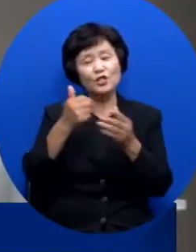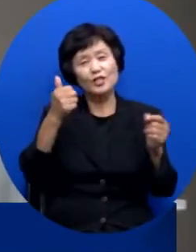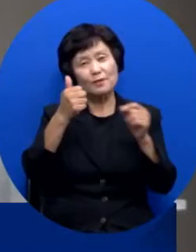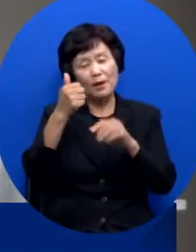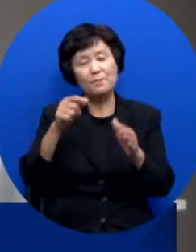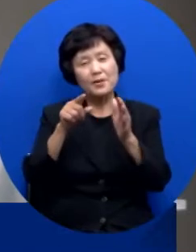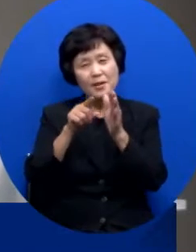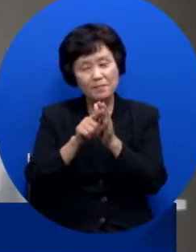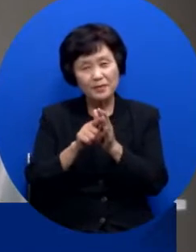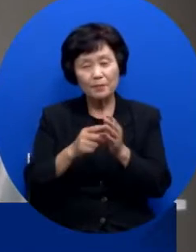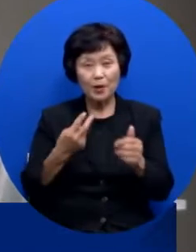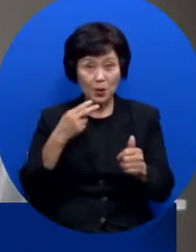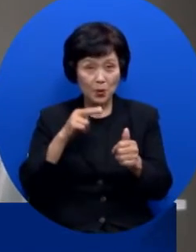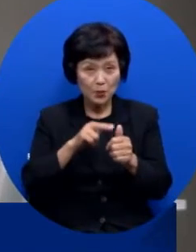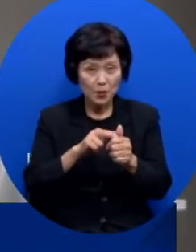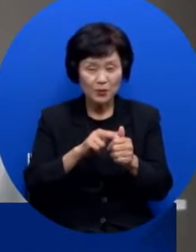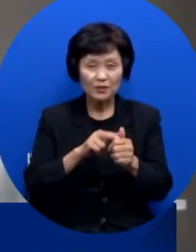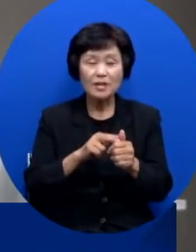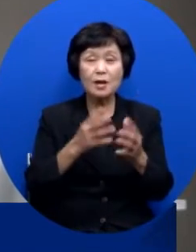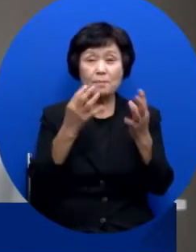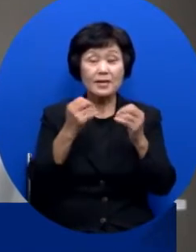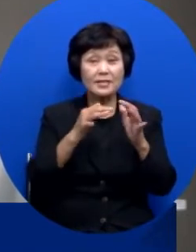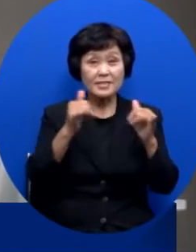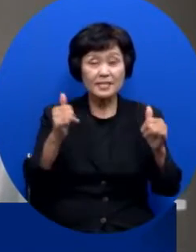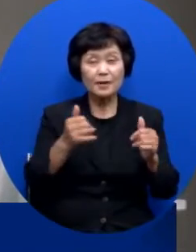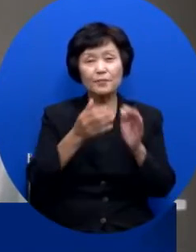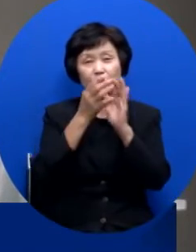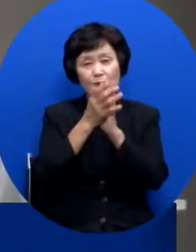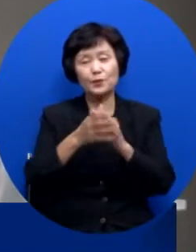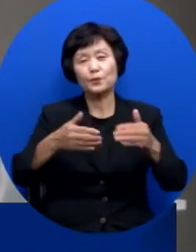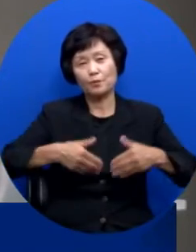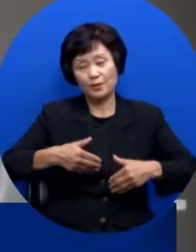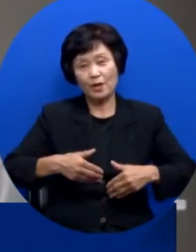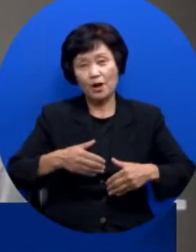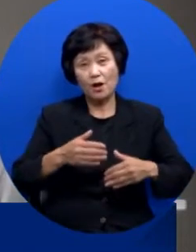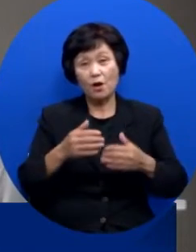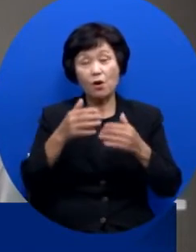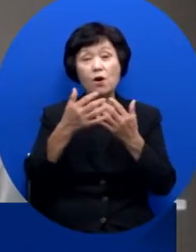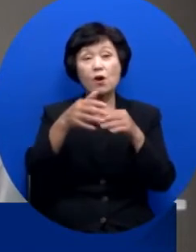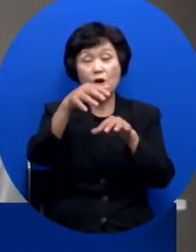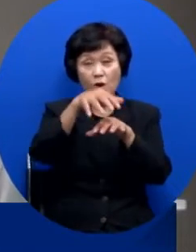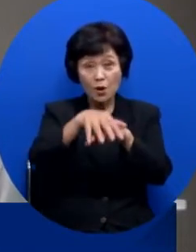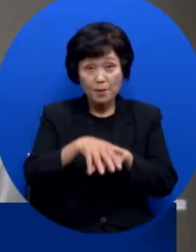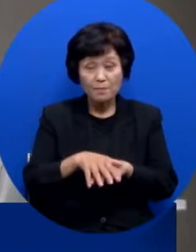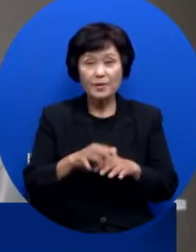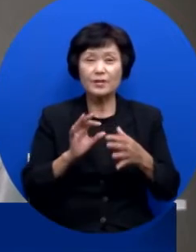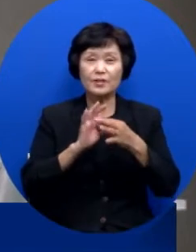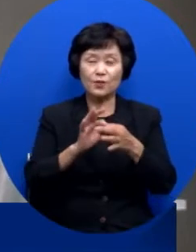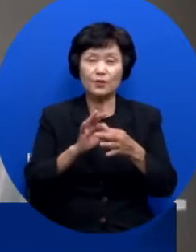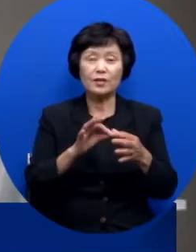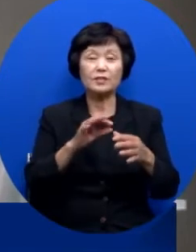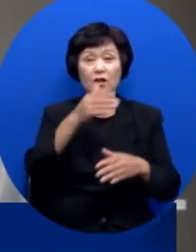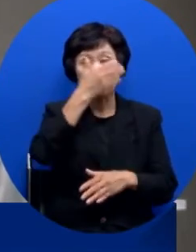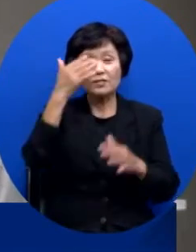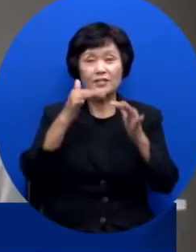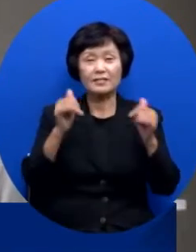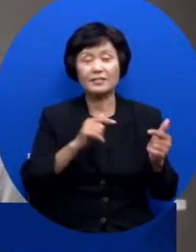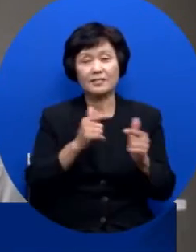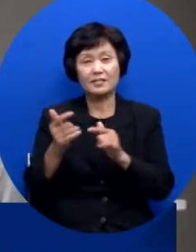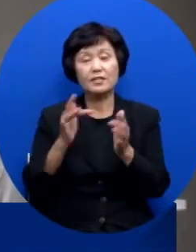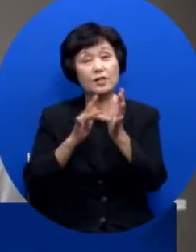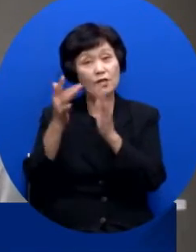드렸습니다. 많은 분들의 기도가 필요하고요. 특별히 집회를 통하여서 우리 청년들이 예수 그리스도를 주로 고백하고 이